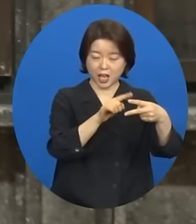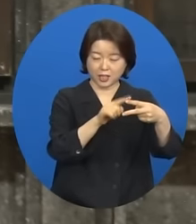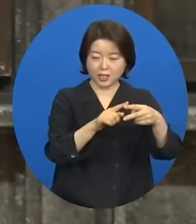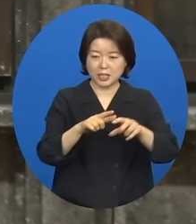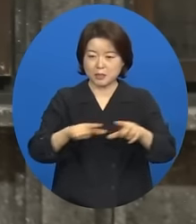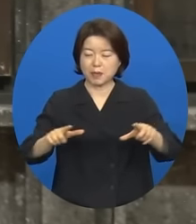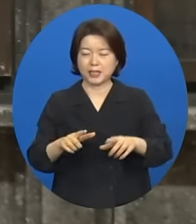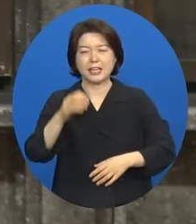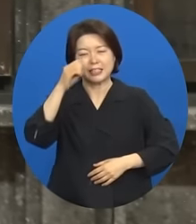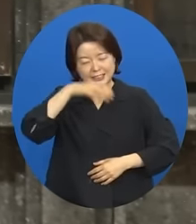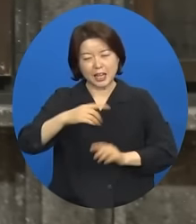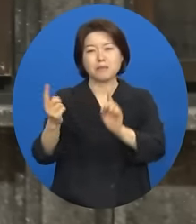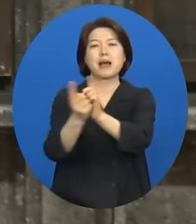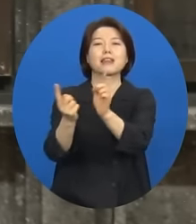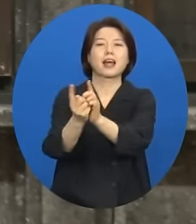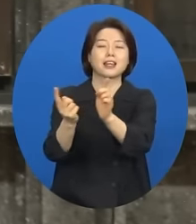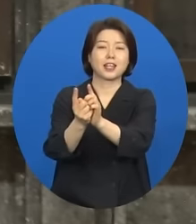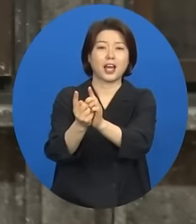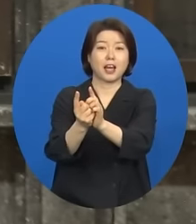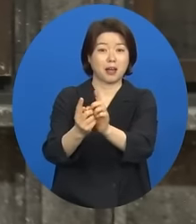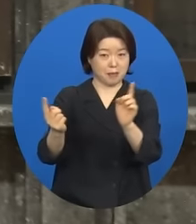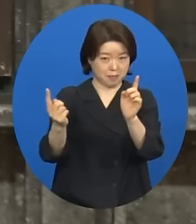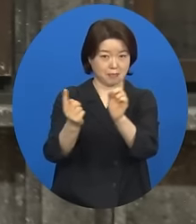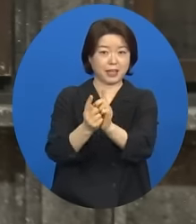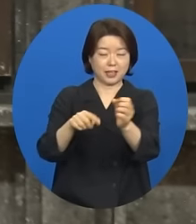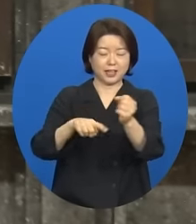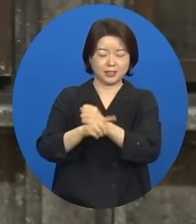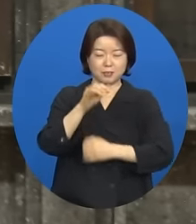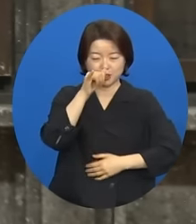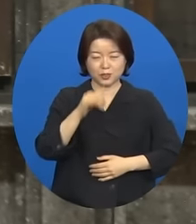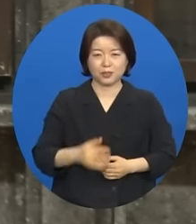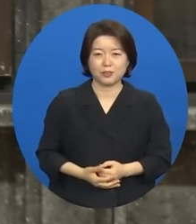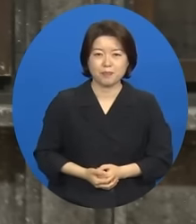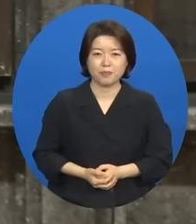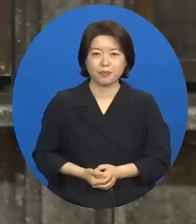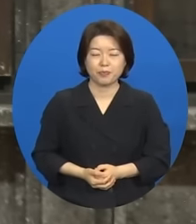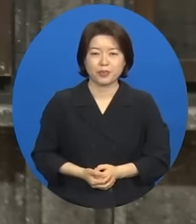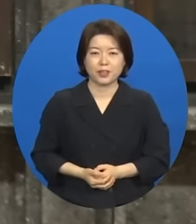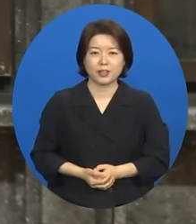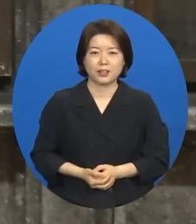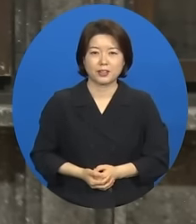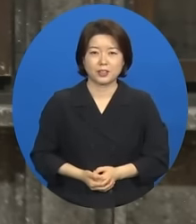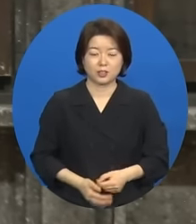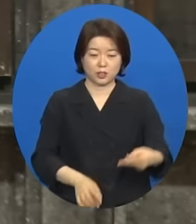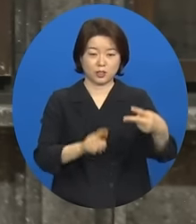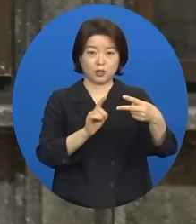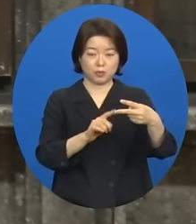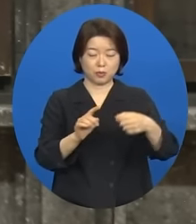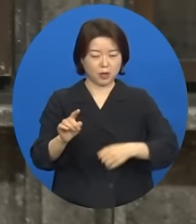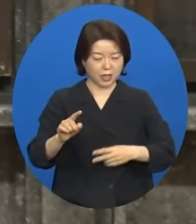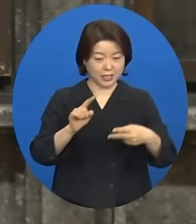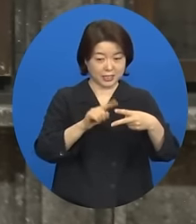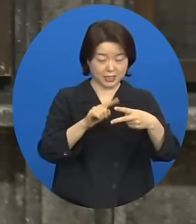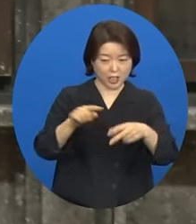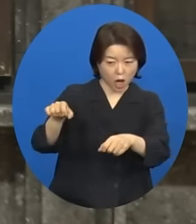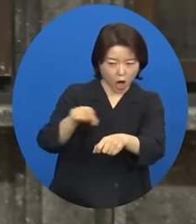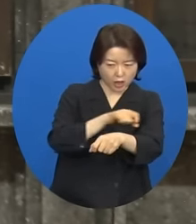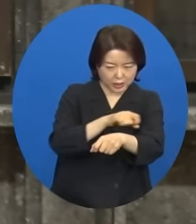그냥 만나다의 to meet, 만나다는 것이죠. 만나다의 의미를 갖고 있는데, 특정한